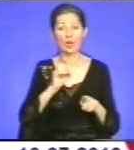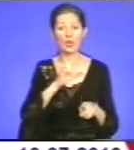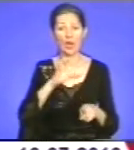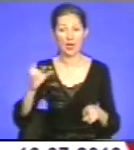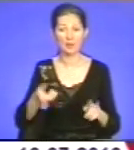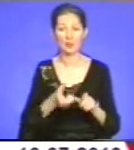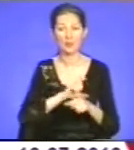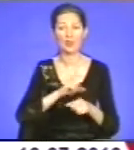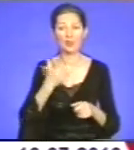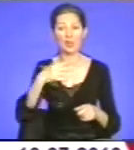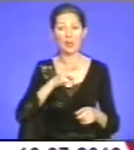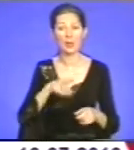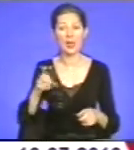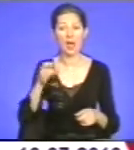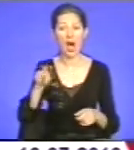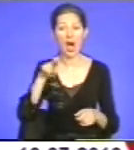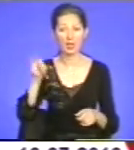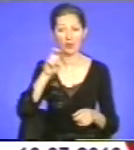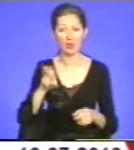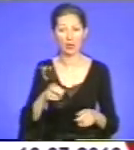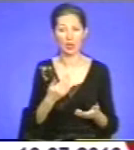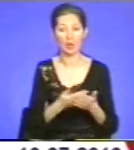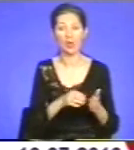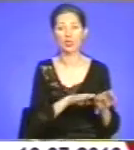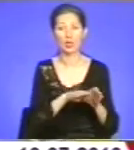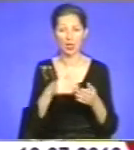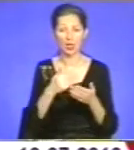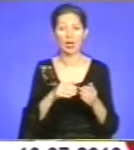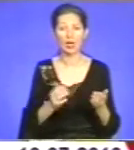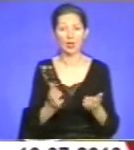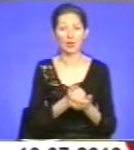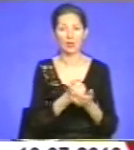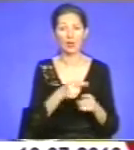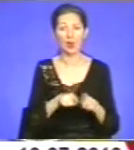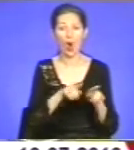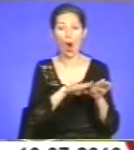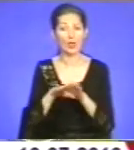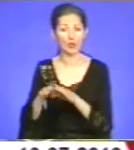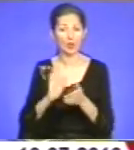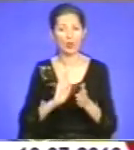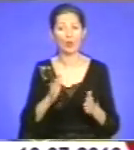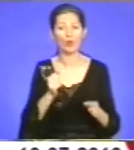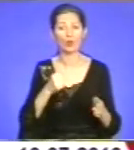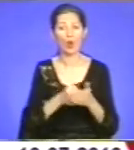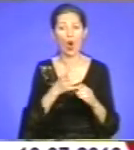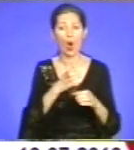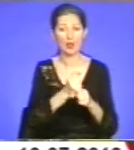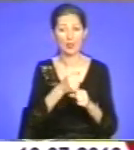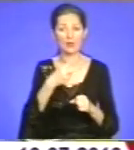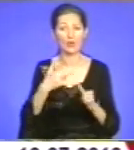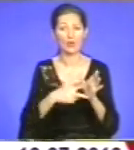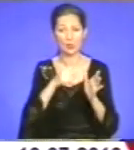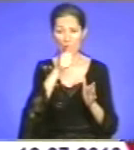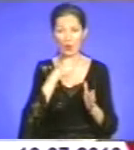і майже сягає того рівня, який був до кризи 2008 року. Підписання угоди про асоціацію зони вільної торгівлі дасть